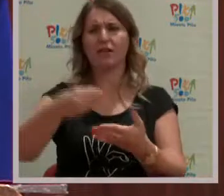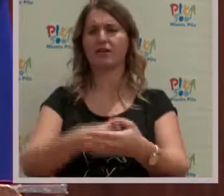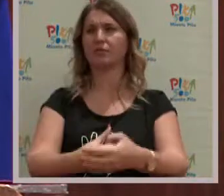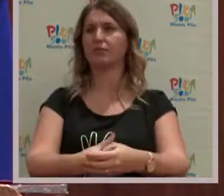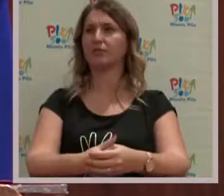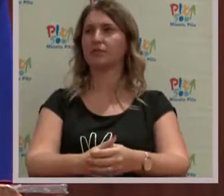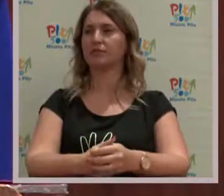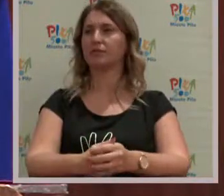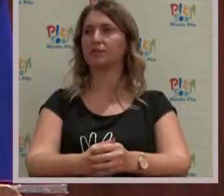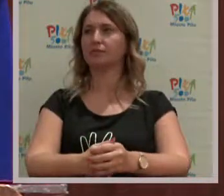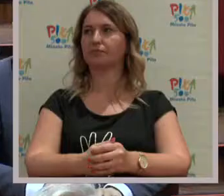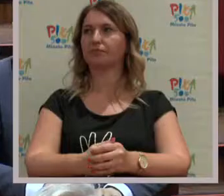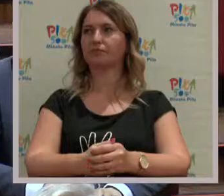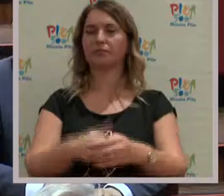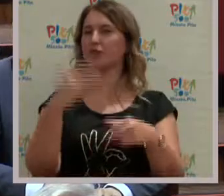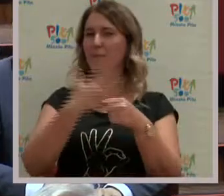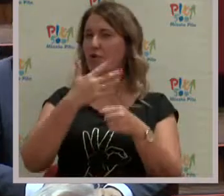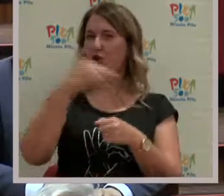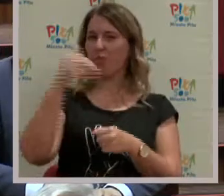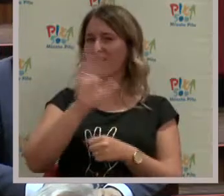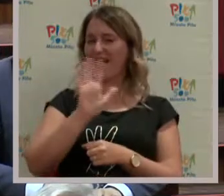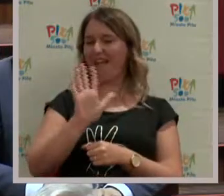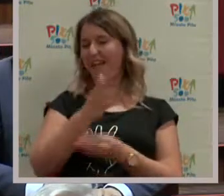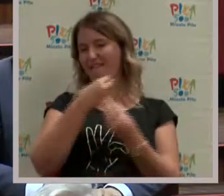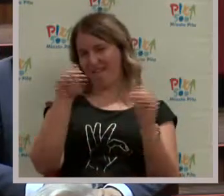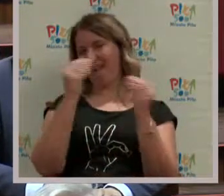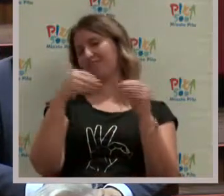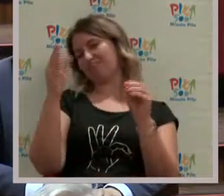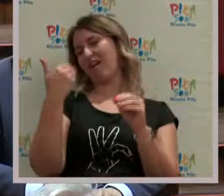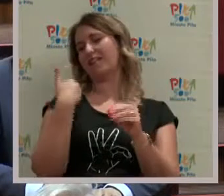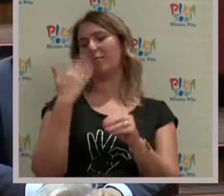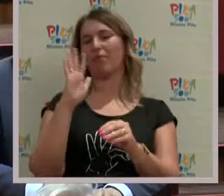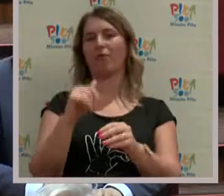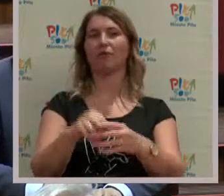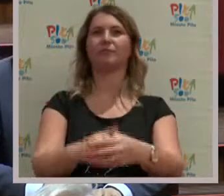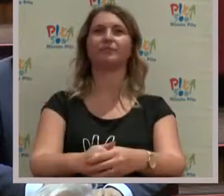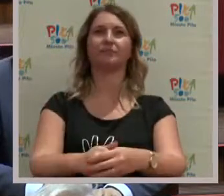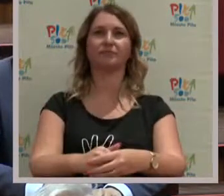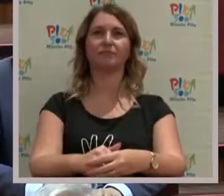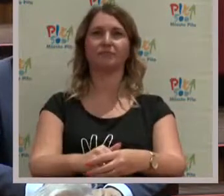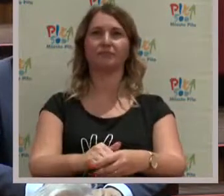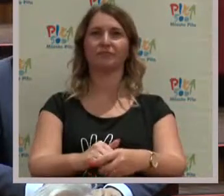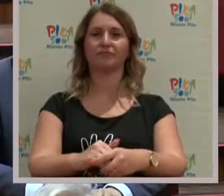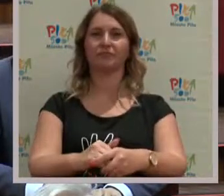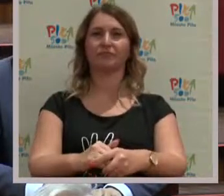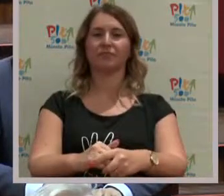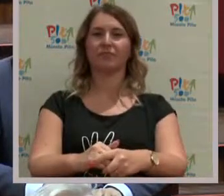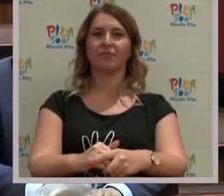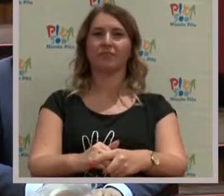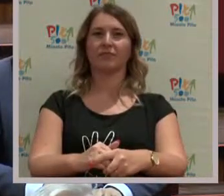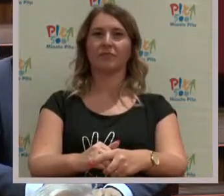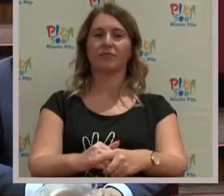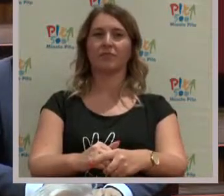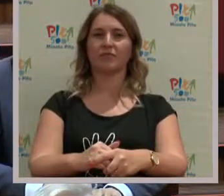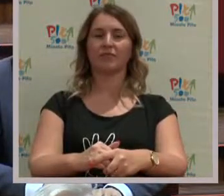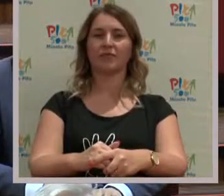rząd wielkości 50 tysięcy, ale ponieważ został, ta pula została bardzo dobrze przyjęta